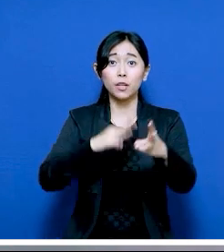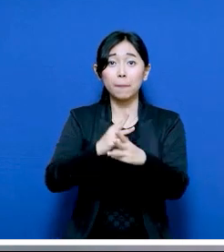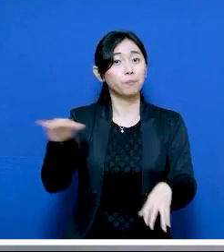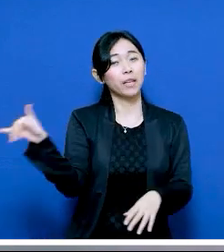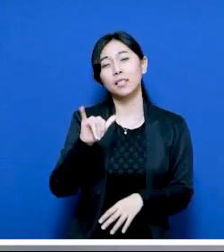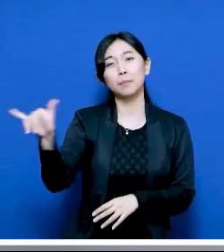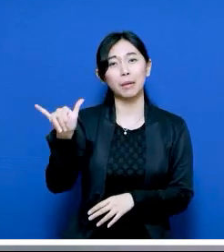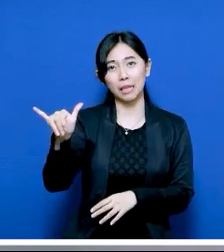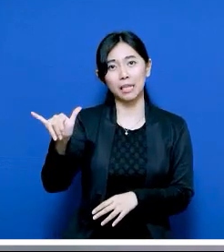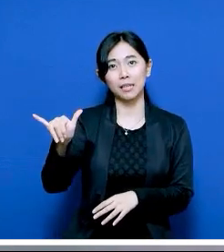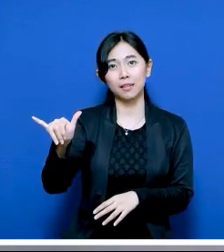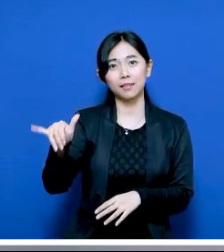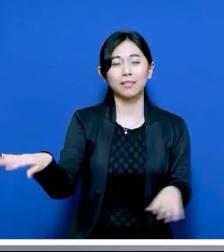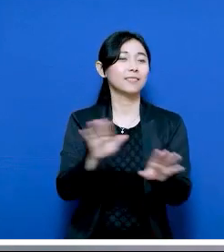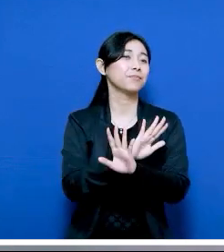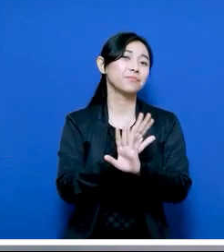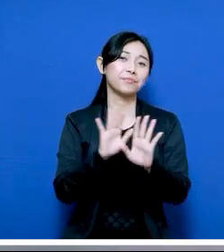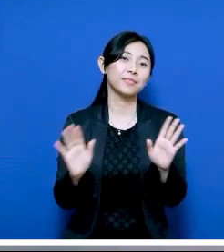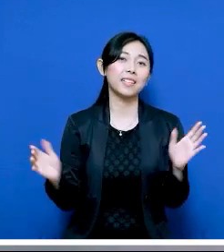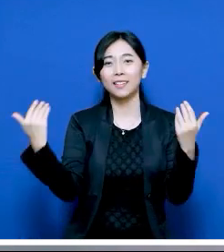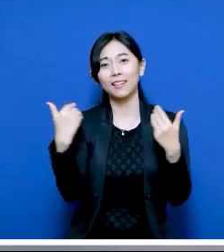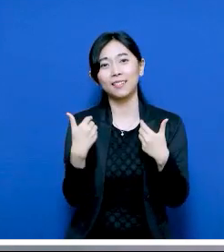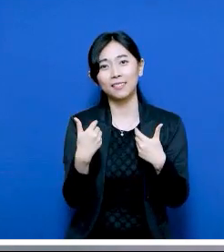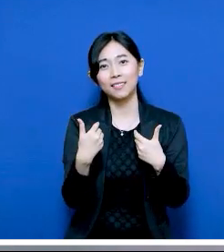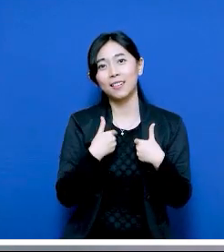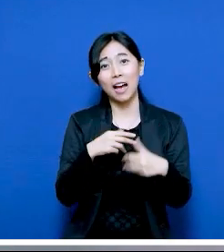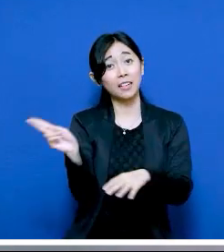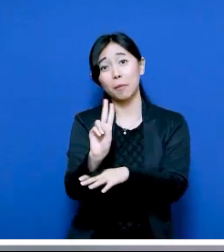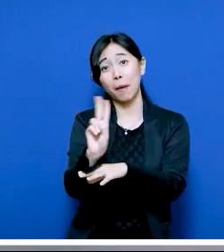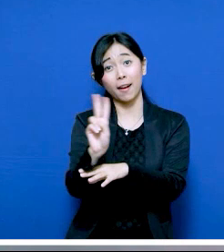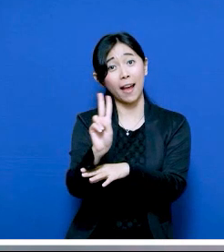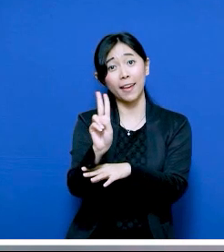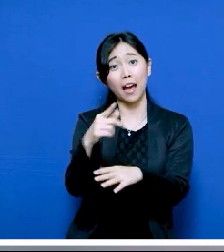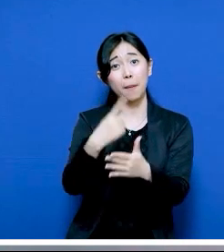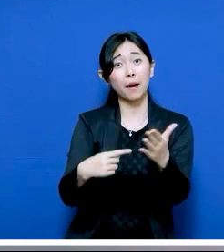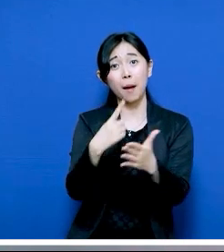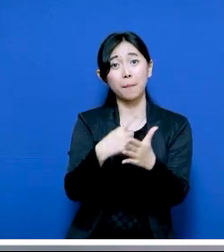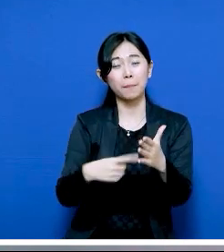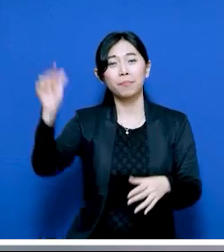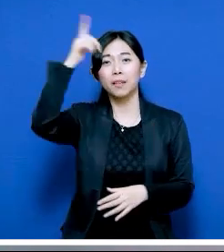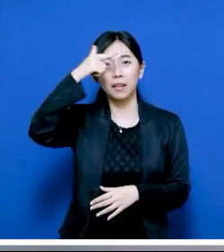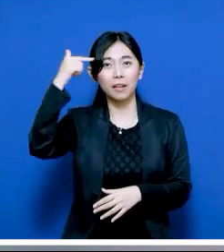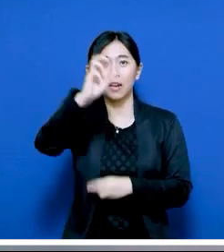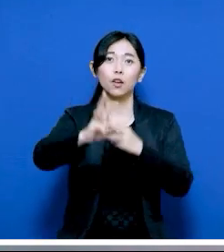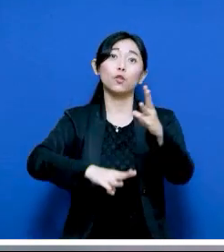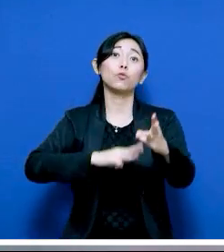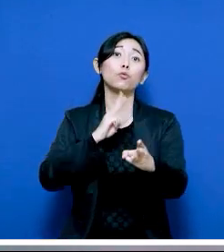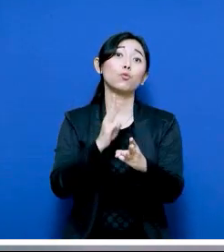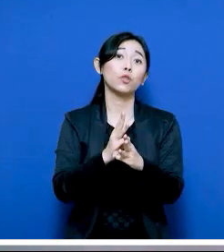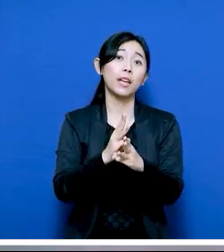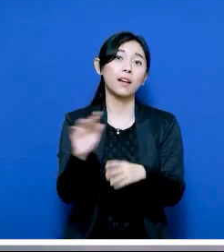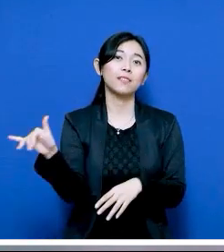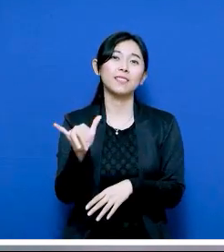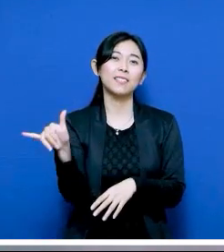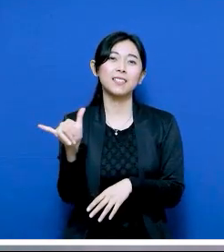seolah-olah sama sekali tidak mempergunakannya. Sebab dunia